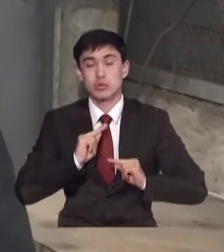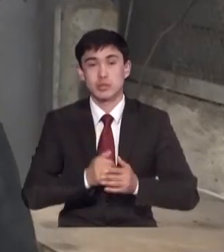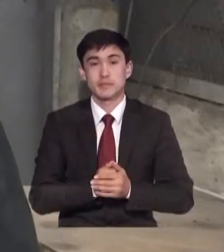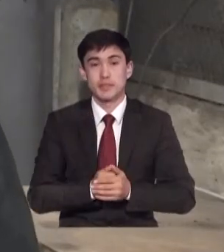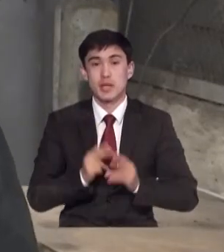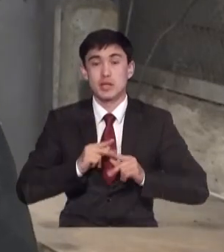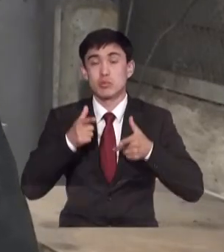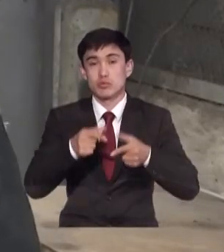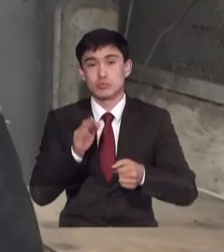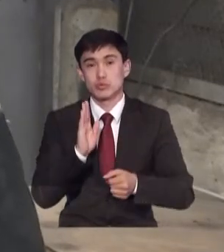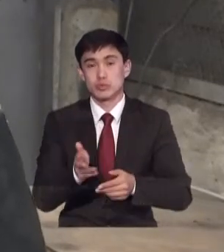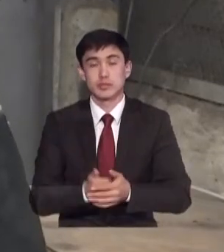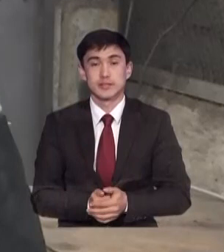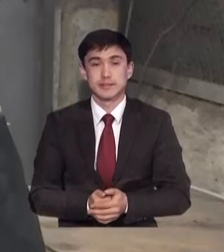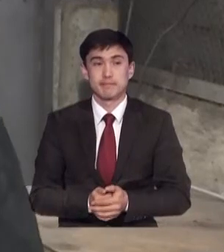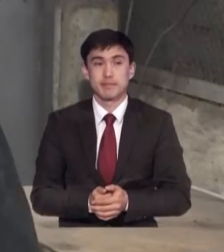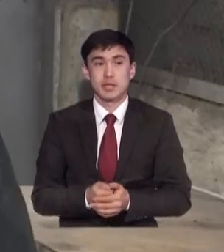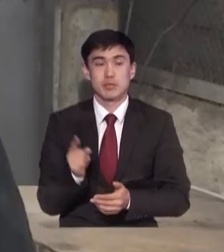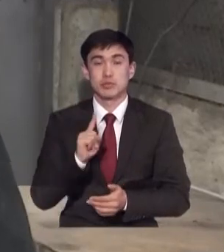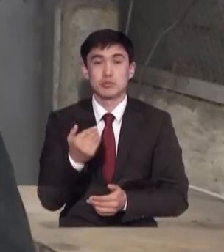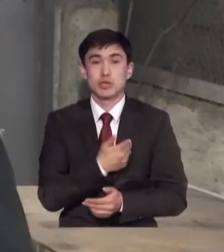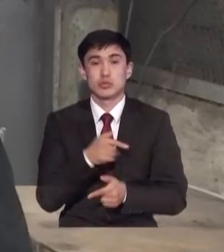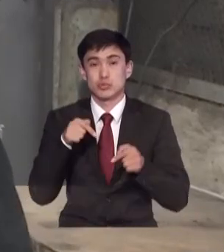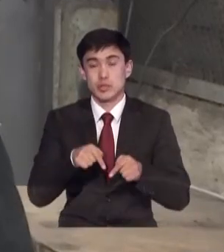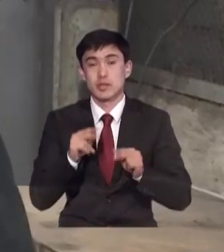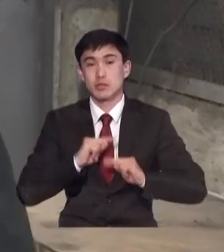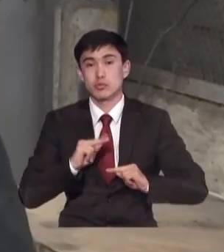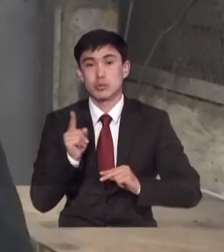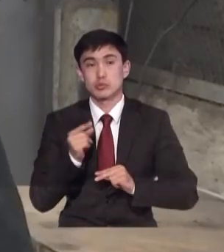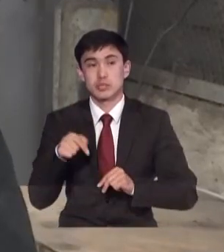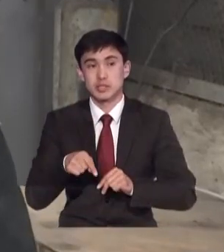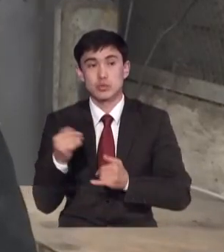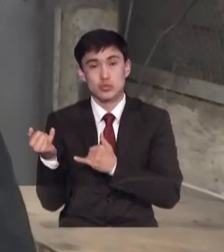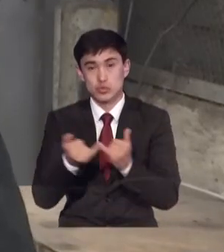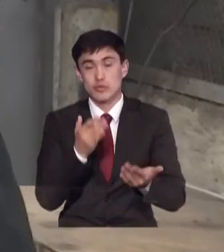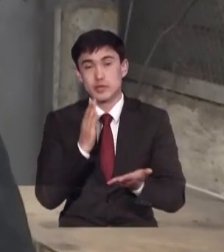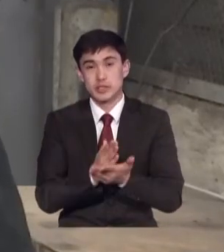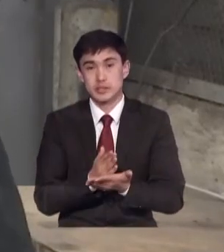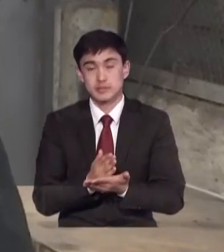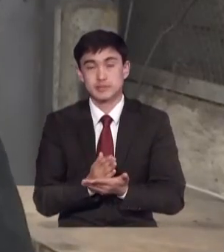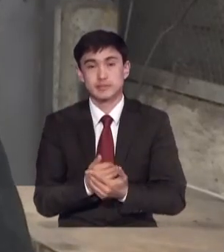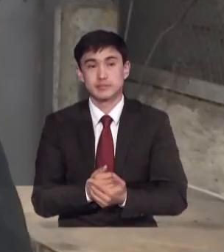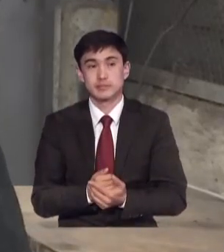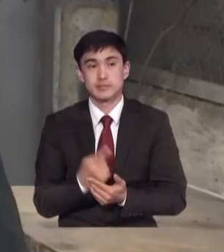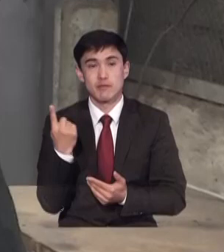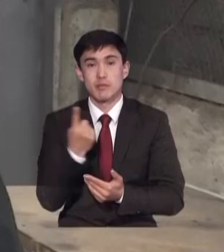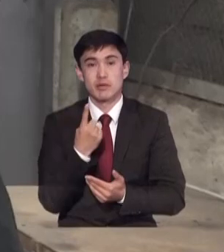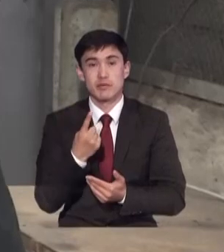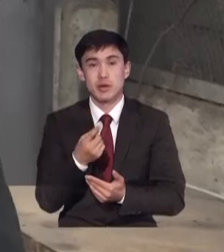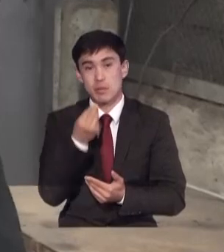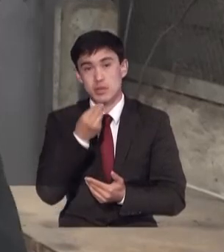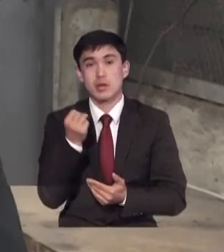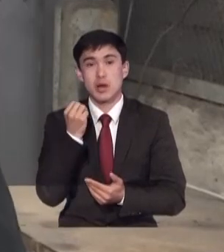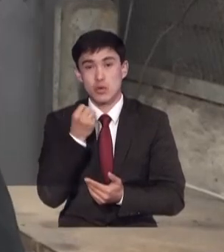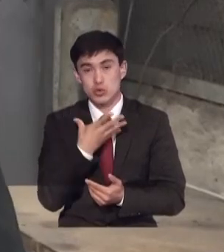на работу возьмут. Почему я хочу сюда на работу? Потому что здесь условия есть. Ну, во-первых, обед